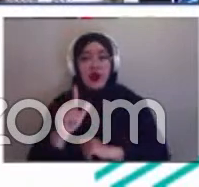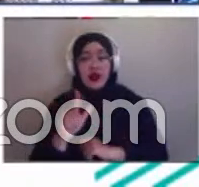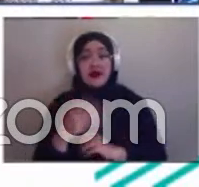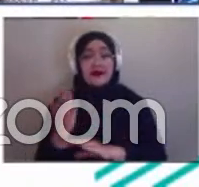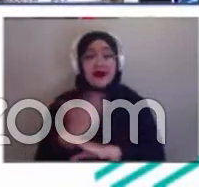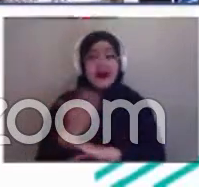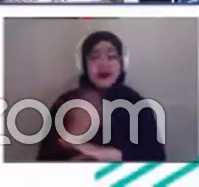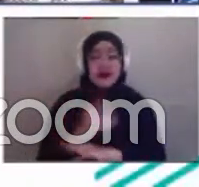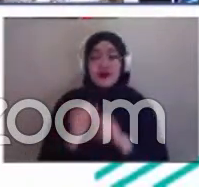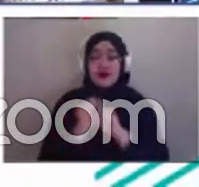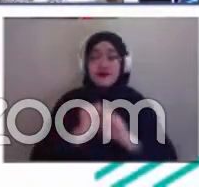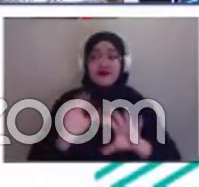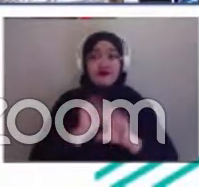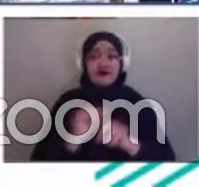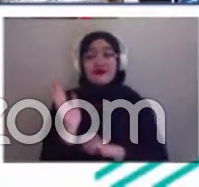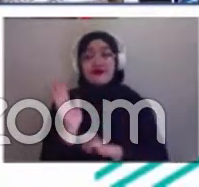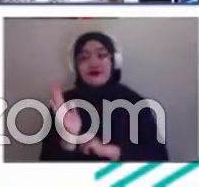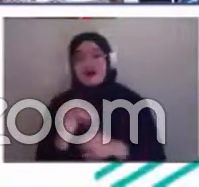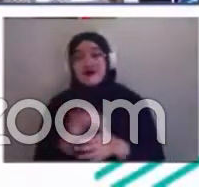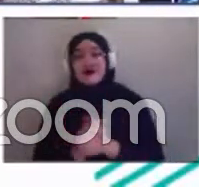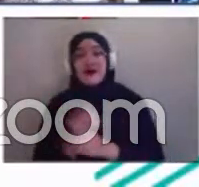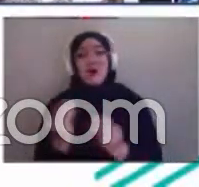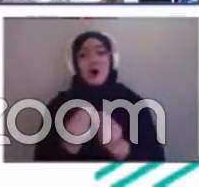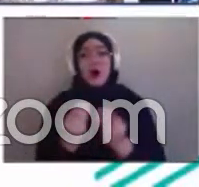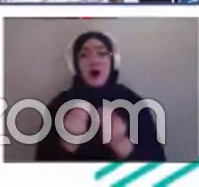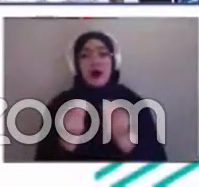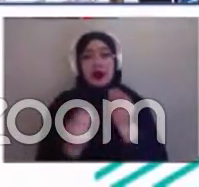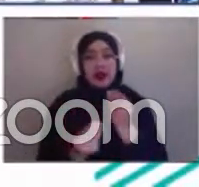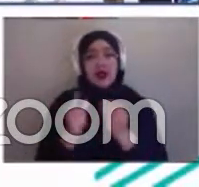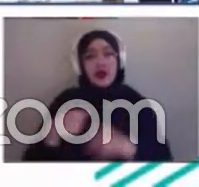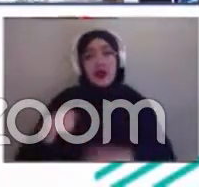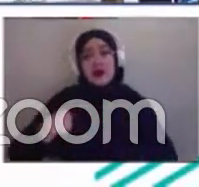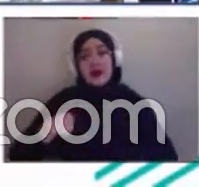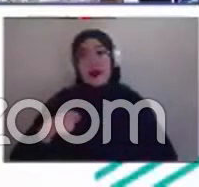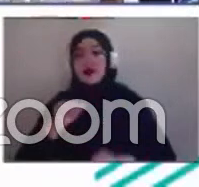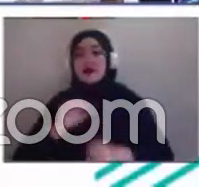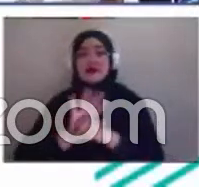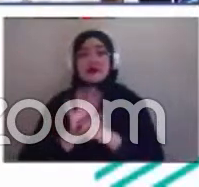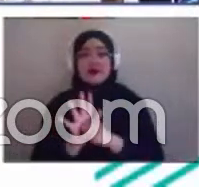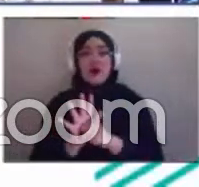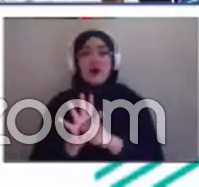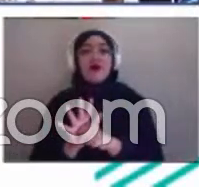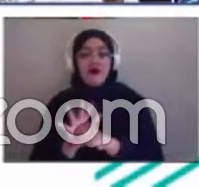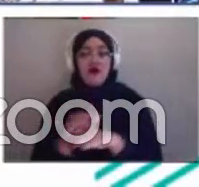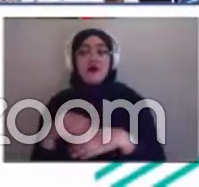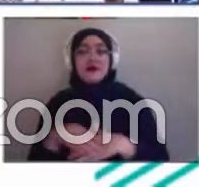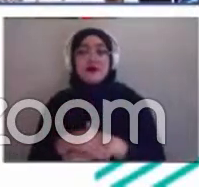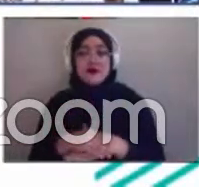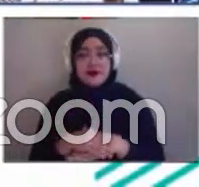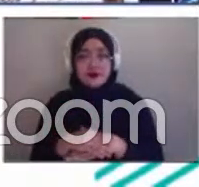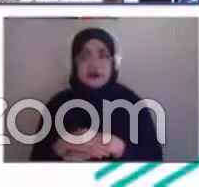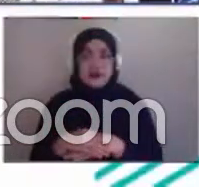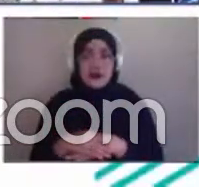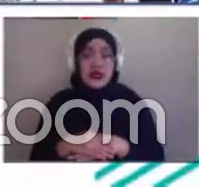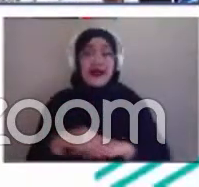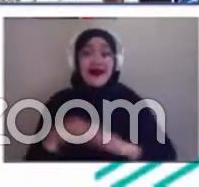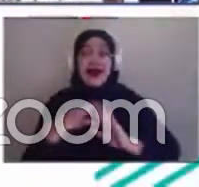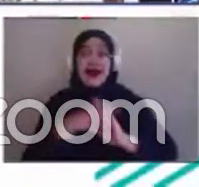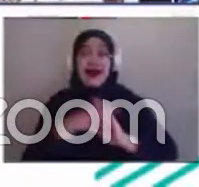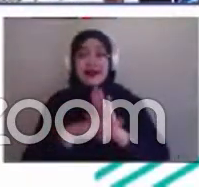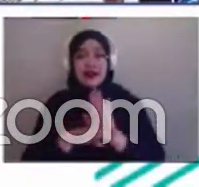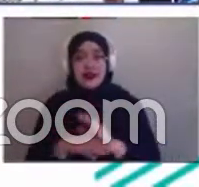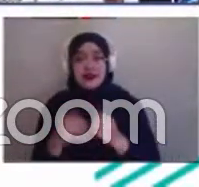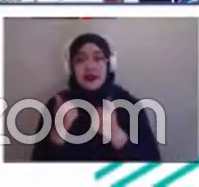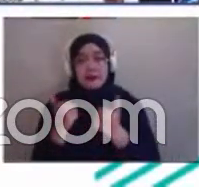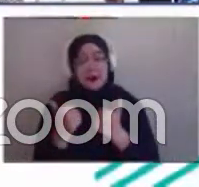paparannya mewakili atau dari Kementerian Komunikasi dan Informatika. Ini acara yang sangat baik, jadi